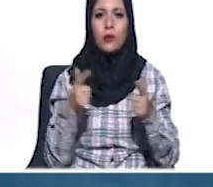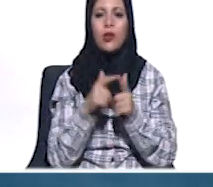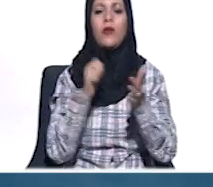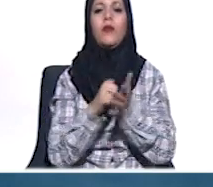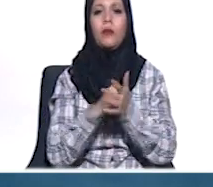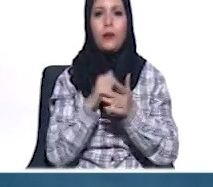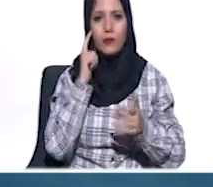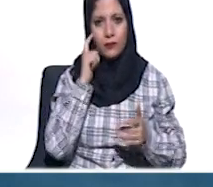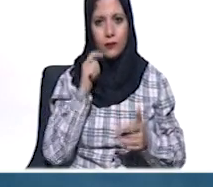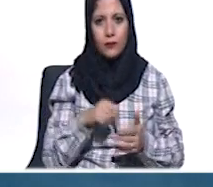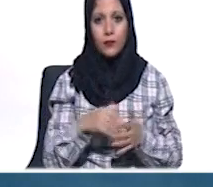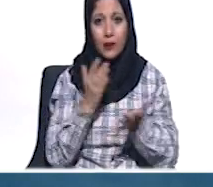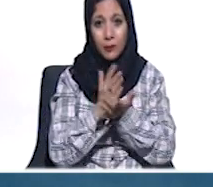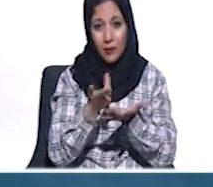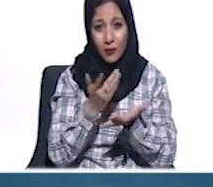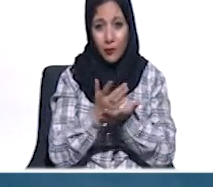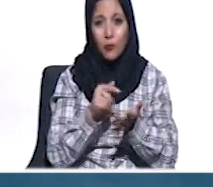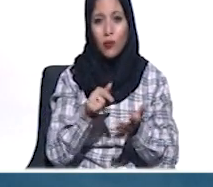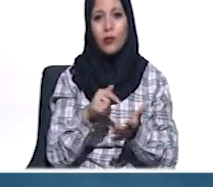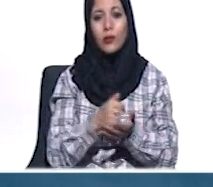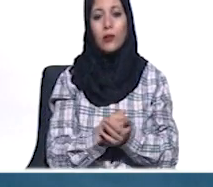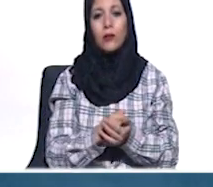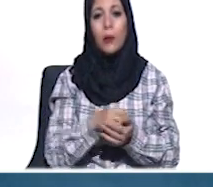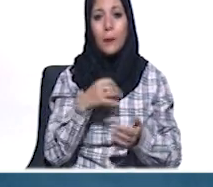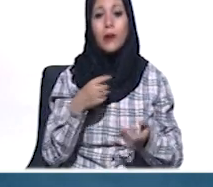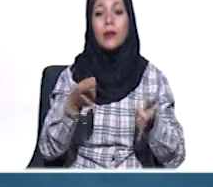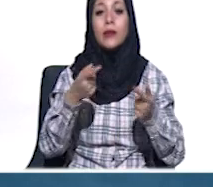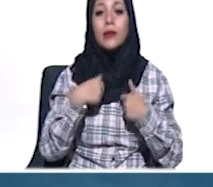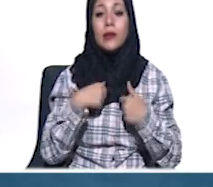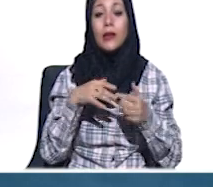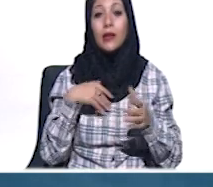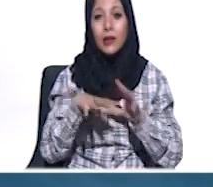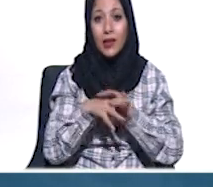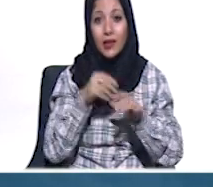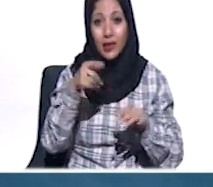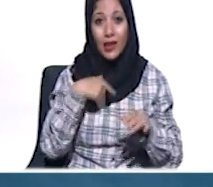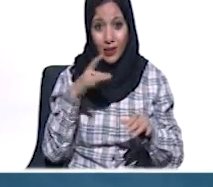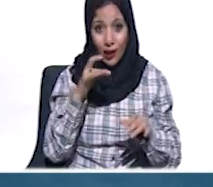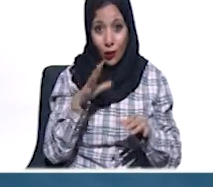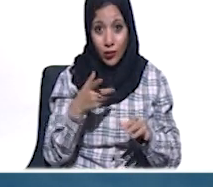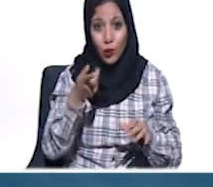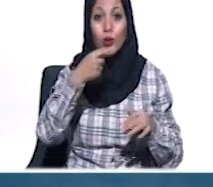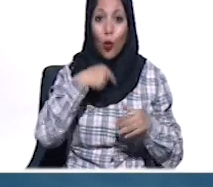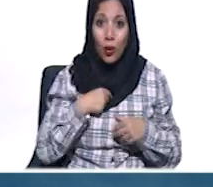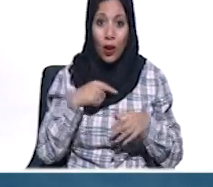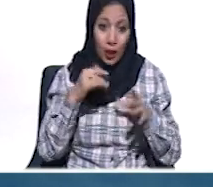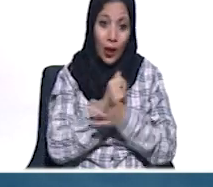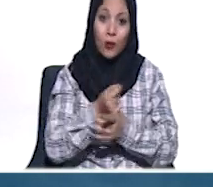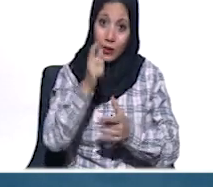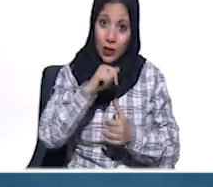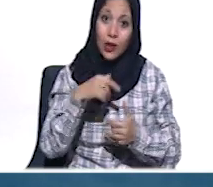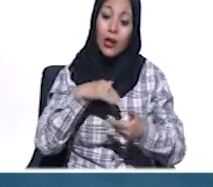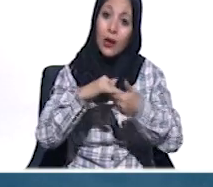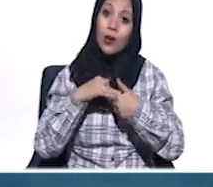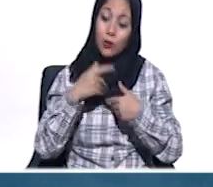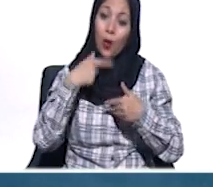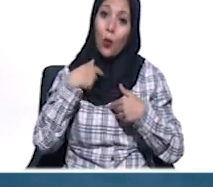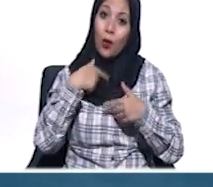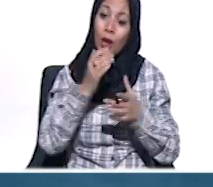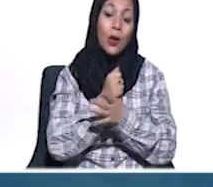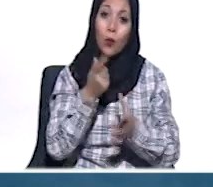بسبب الموضوع ده. قلت له انا يعني قول لي الحاجه اللي انت هتتجوز بسببها انا عملتها، مثلا في حاجه انا عملتها